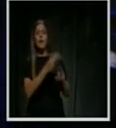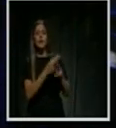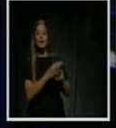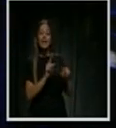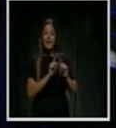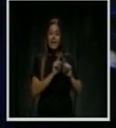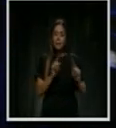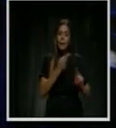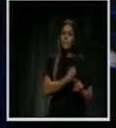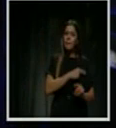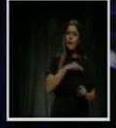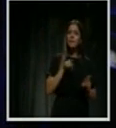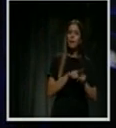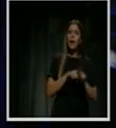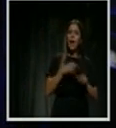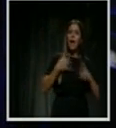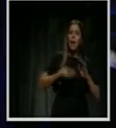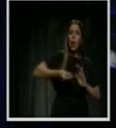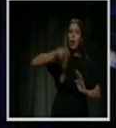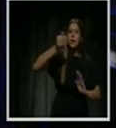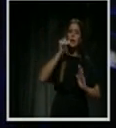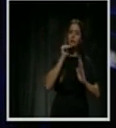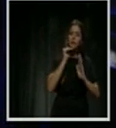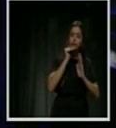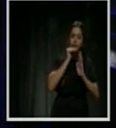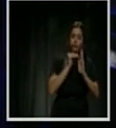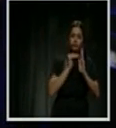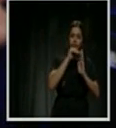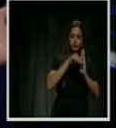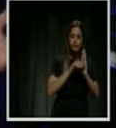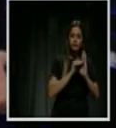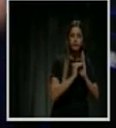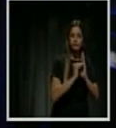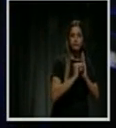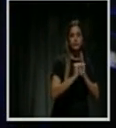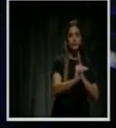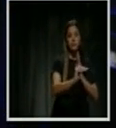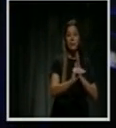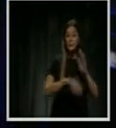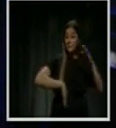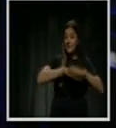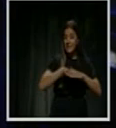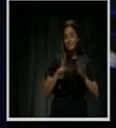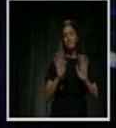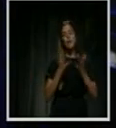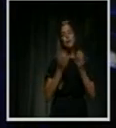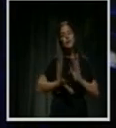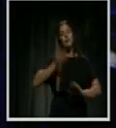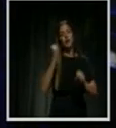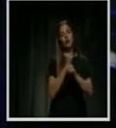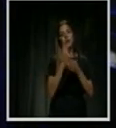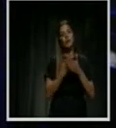L-inflazzjoni f'pajjiżna bdiet iċċedi xahar wara xahar, imma tgħidlu li għamilna biżejjed ngħidilkom irridu nagħmlu iktar. Għalhekk fl-iktar momenti